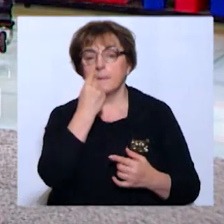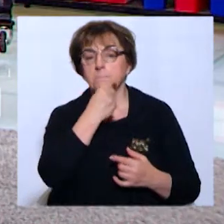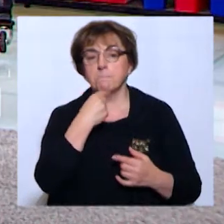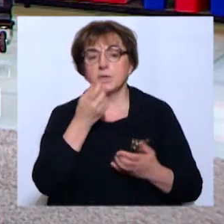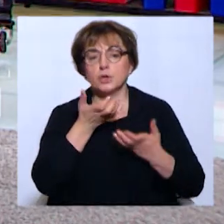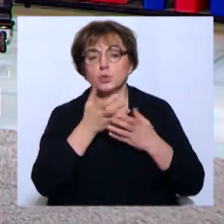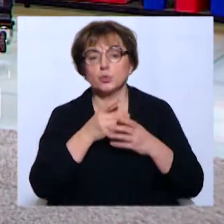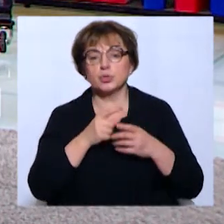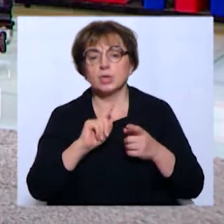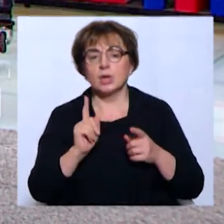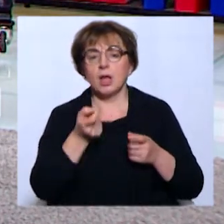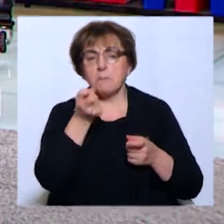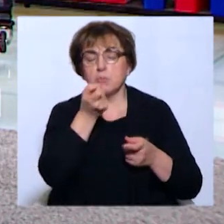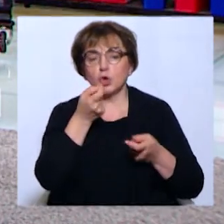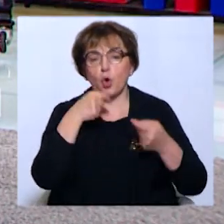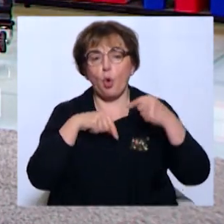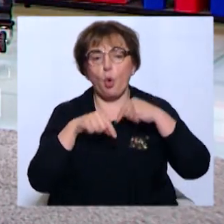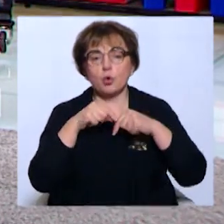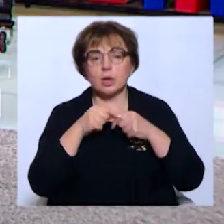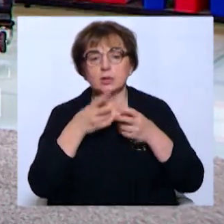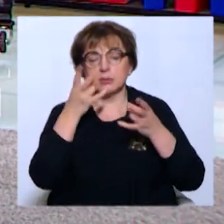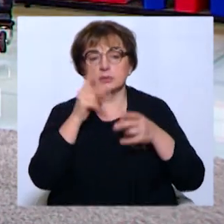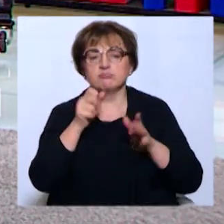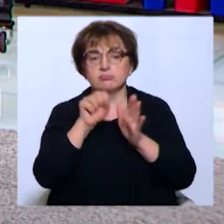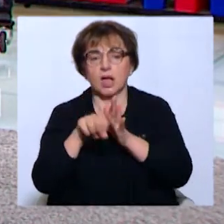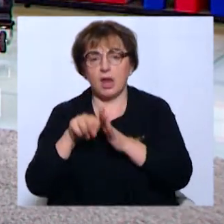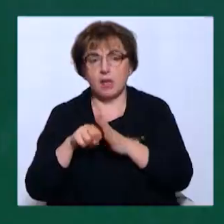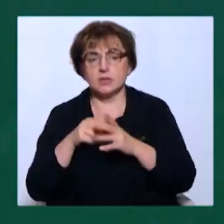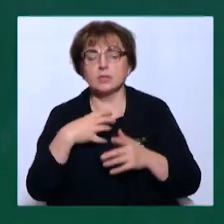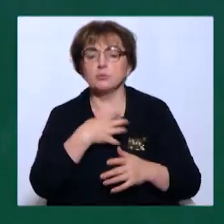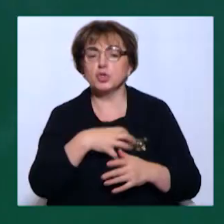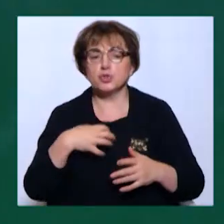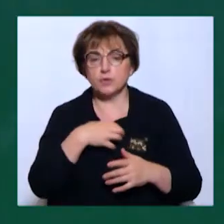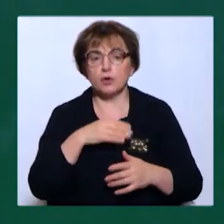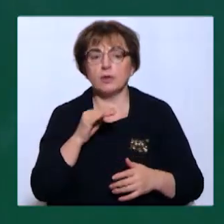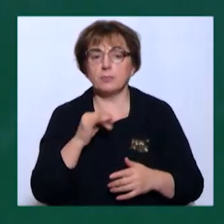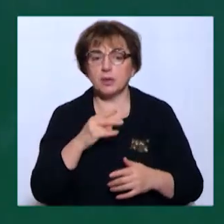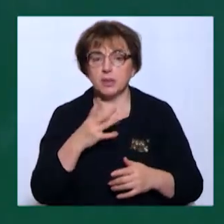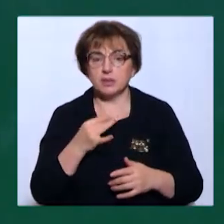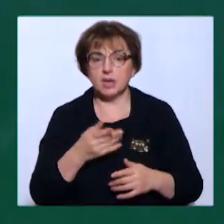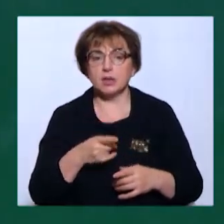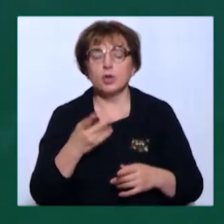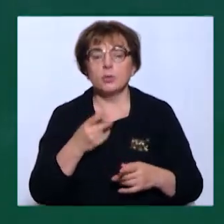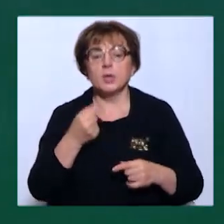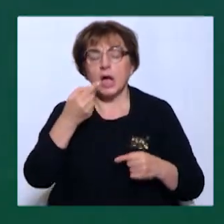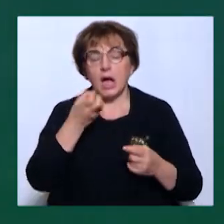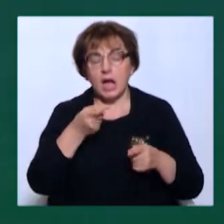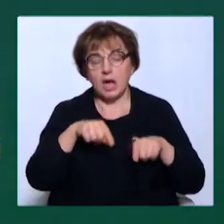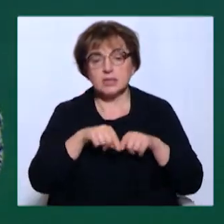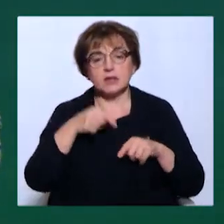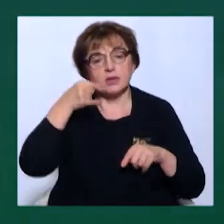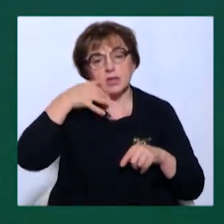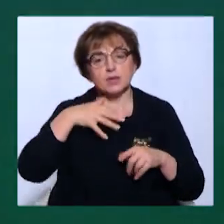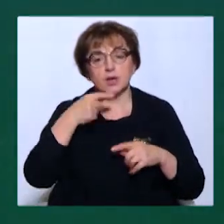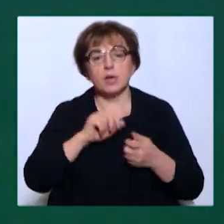პირისღრუში მოხვედრილ მიკროორგანიზმებს კლავს, ამიტომ იგი მნიშვნელოვანი ფერმენტია და გარდა ამისა ნერწყვი შეიცავს მომნელებელ